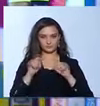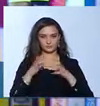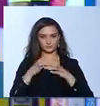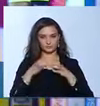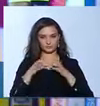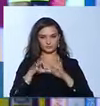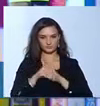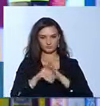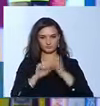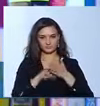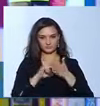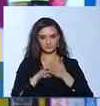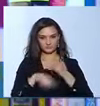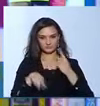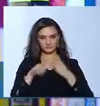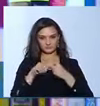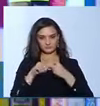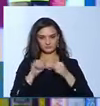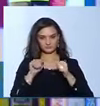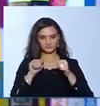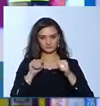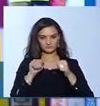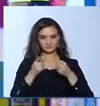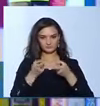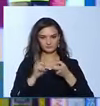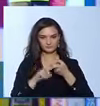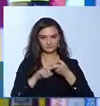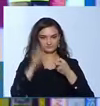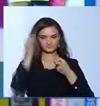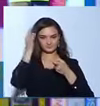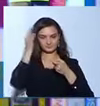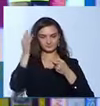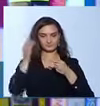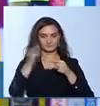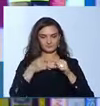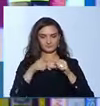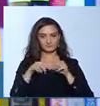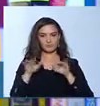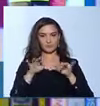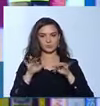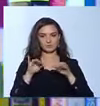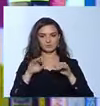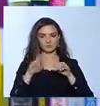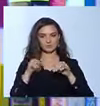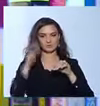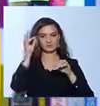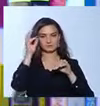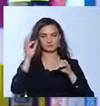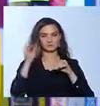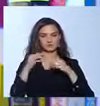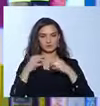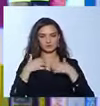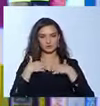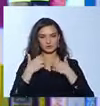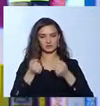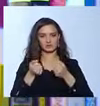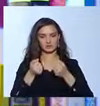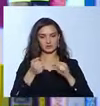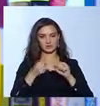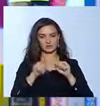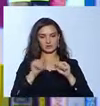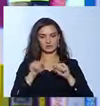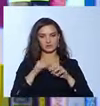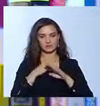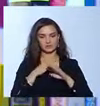ჯგუფი მიზეზებისა, რომლებიც გავლენას ახდენენ თმის ფოლიკულის ფუნქციონირებასა და თმის სიჯანსაღეზე, ასე ვთქვათ. ეს